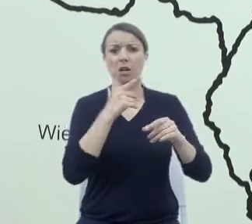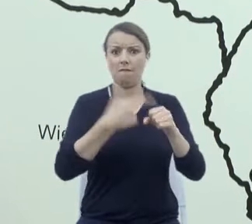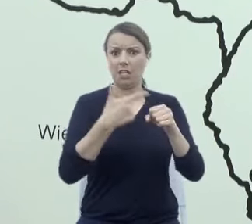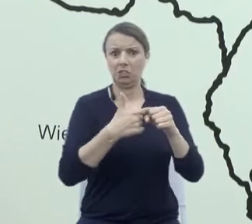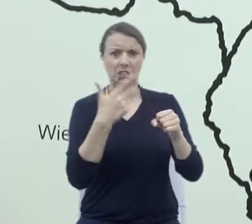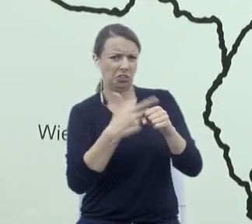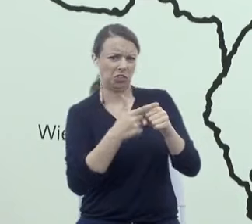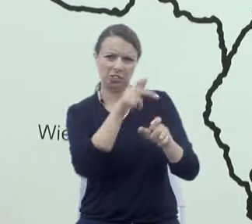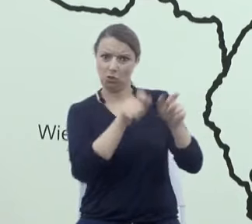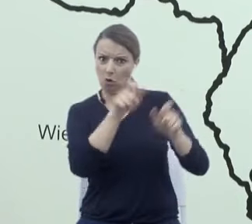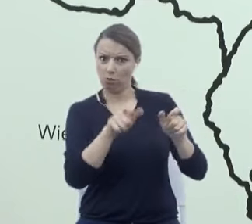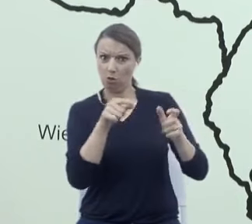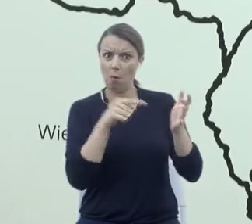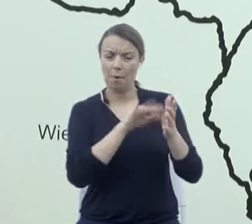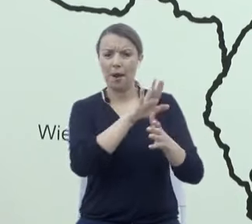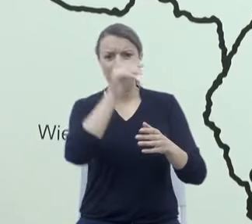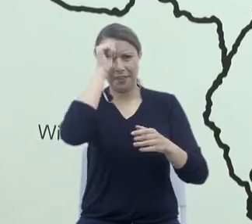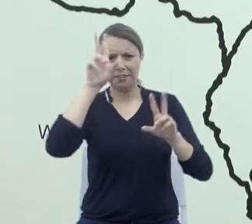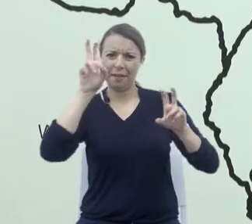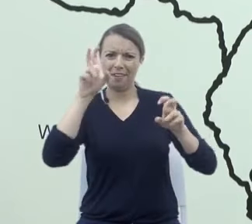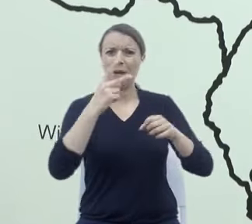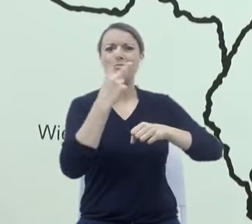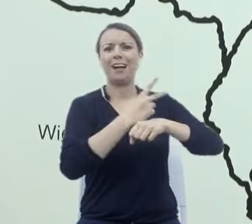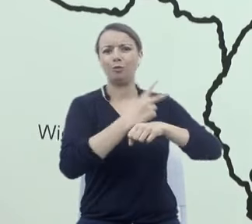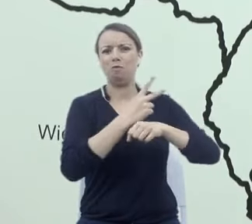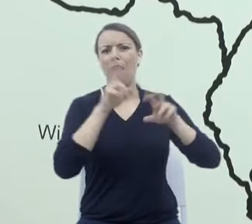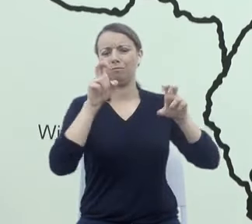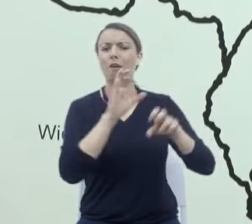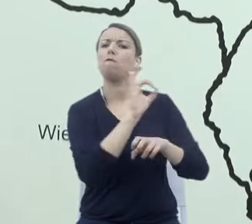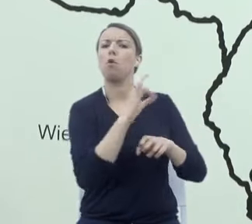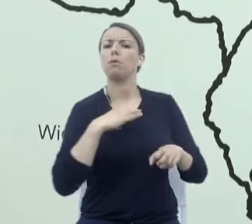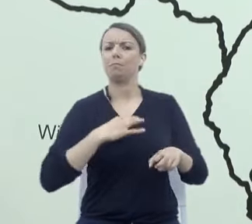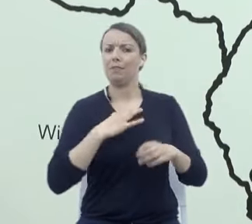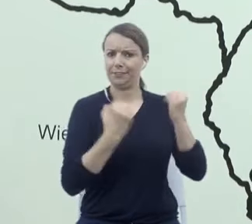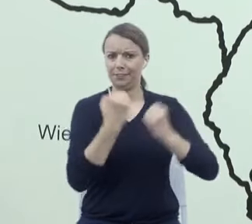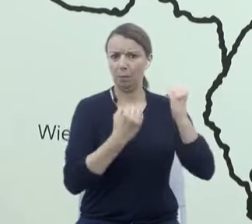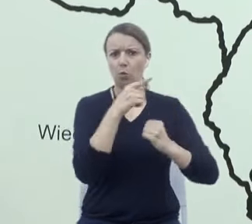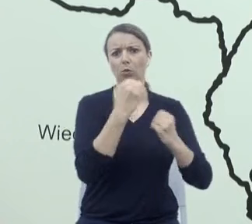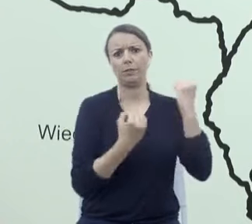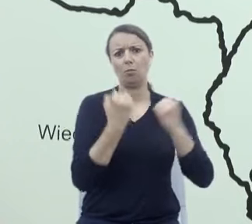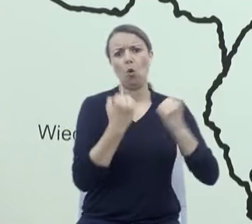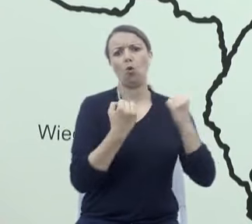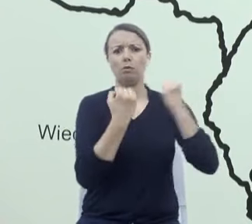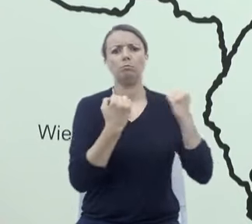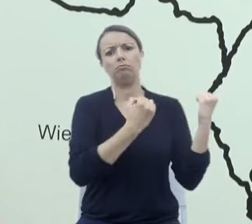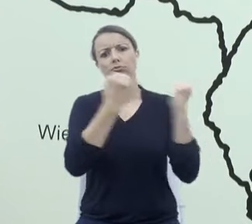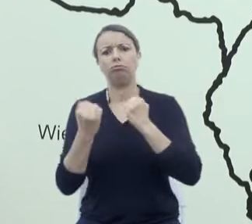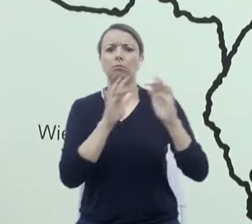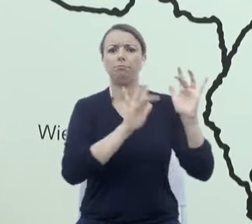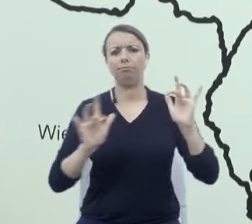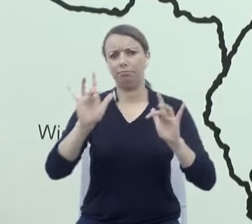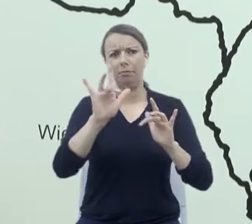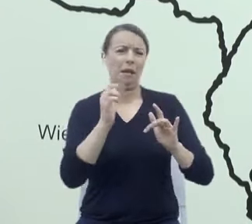więcej. Poruszały się tak zwanymi taksówkami, czyli osobowymi samochodami. No góra może kilkanaście osób i